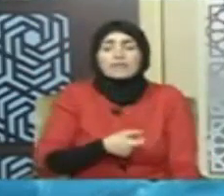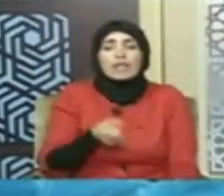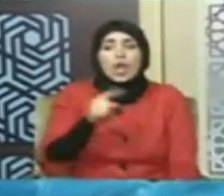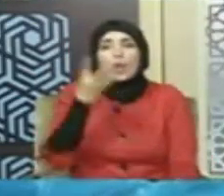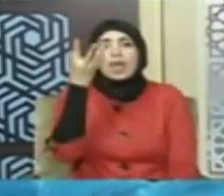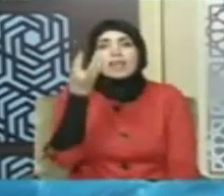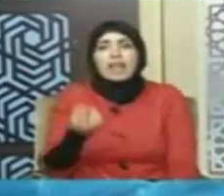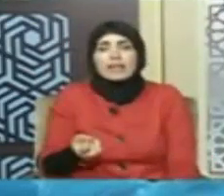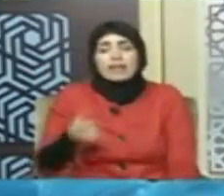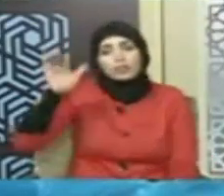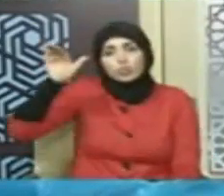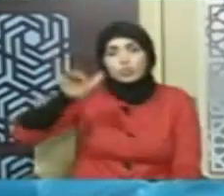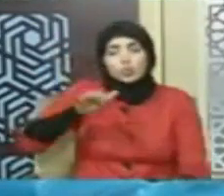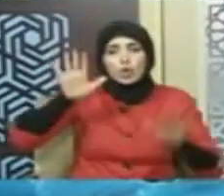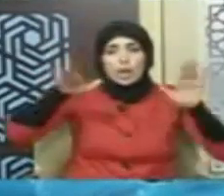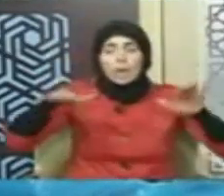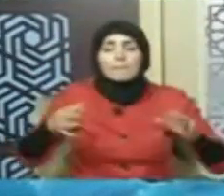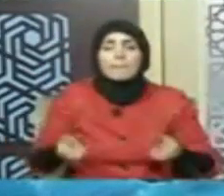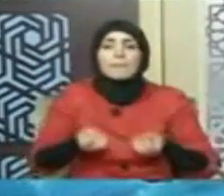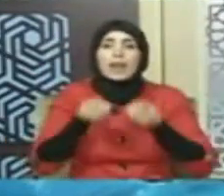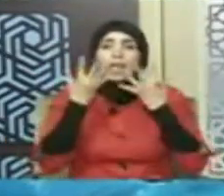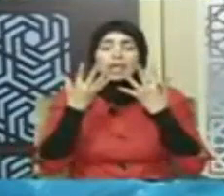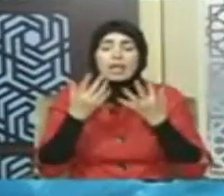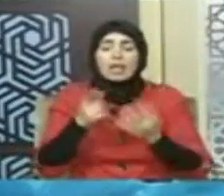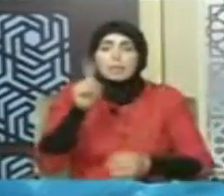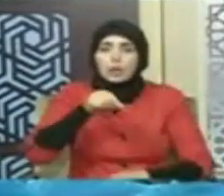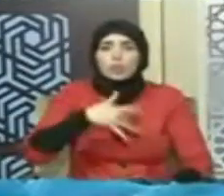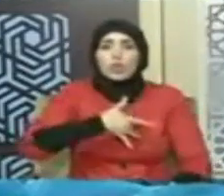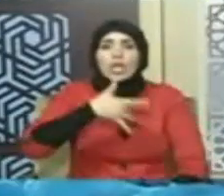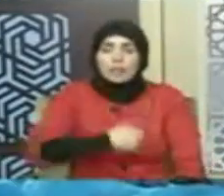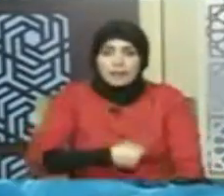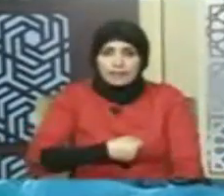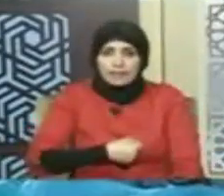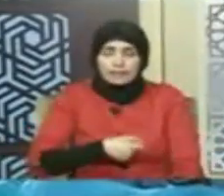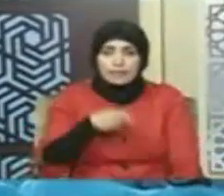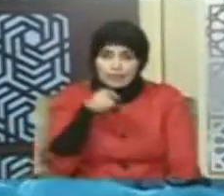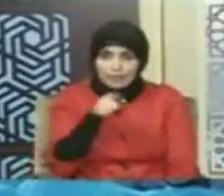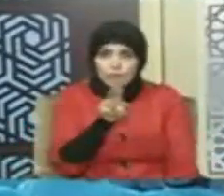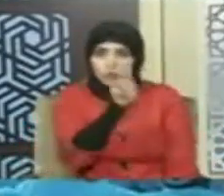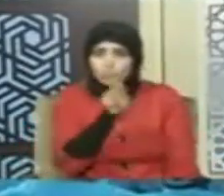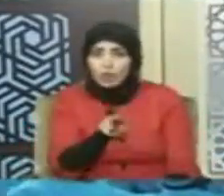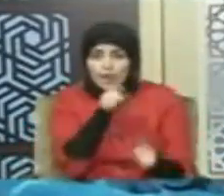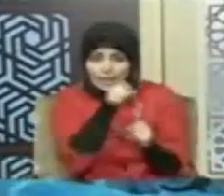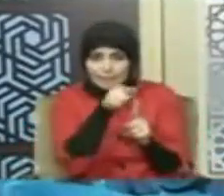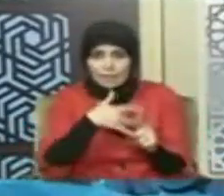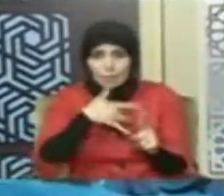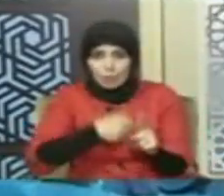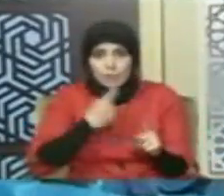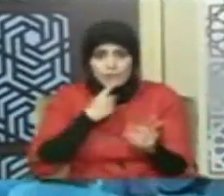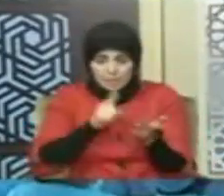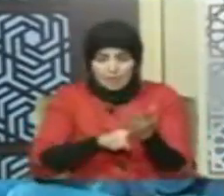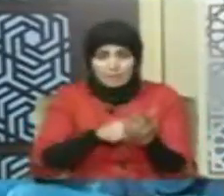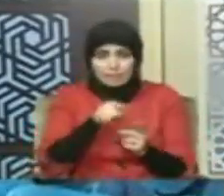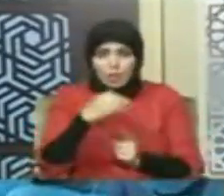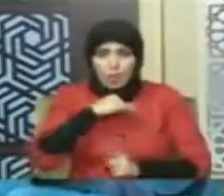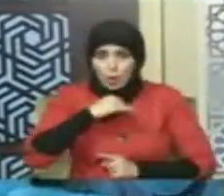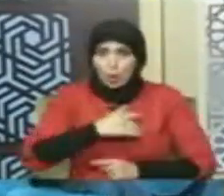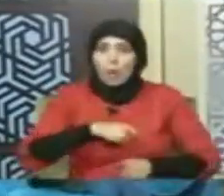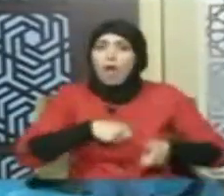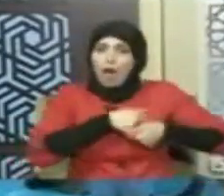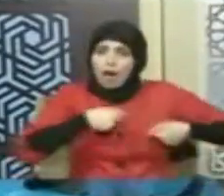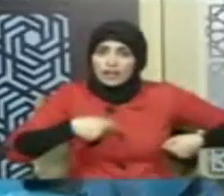القدر إيمانا إخلاصا. الجانب الآخر، هل أنت مؤمن حقيقة ولديك عقيدة